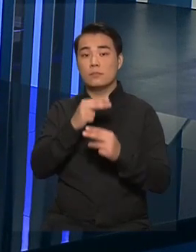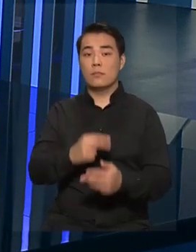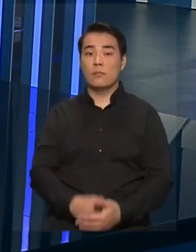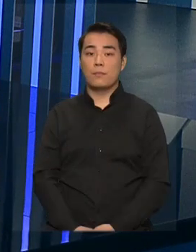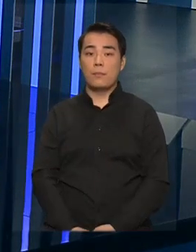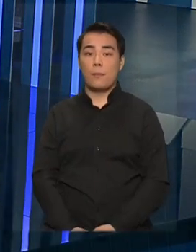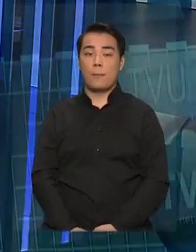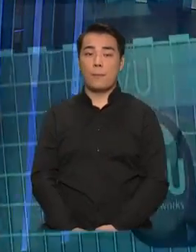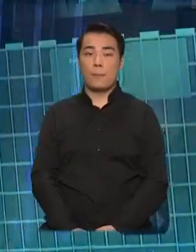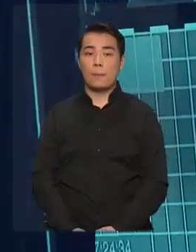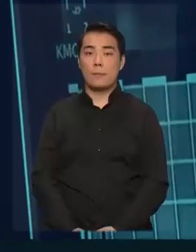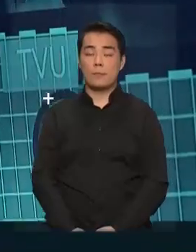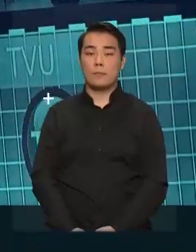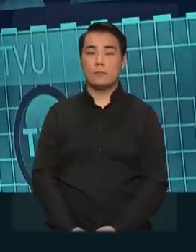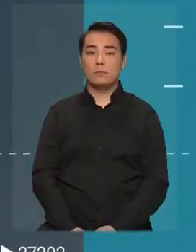ұсынамыз.